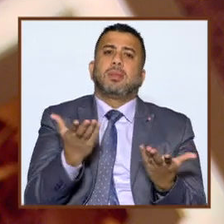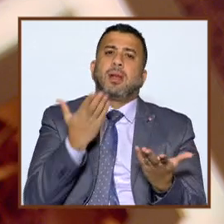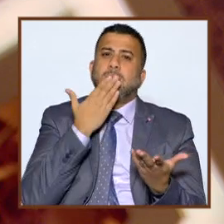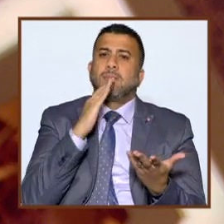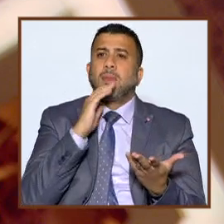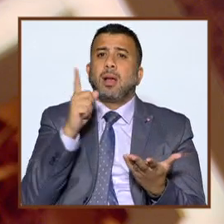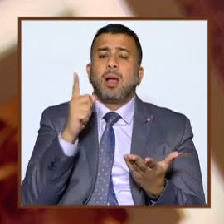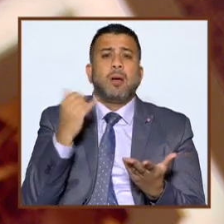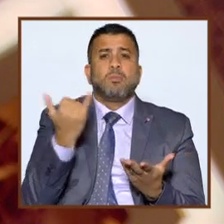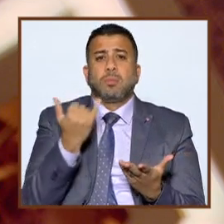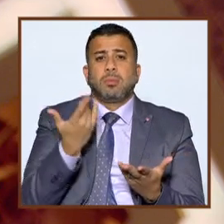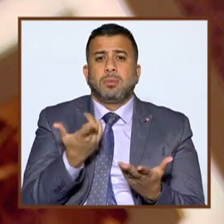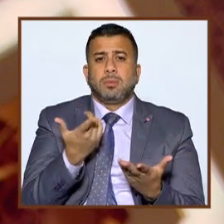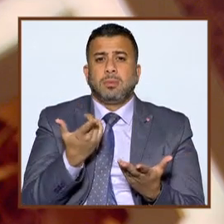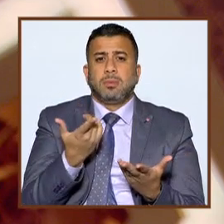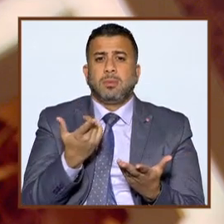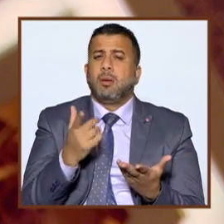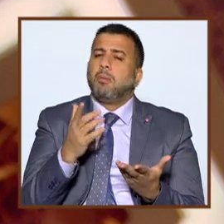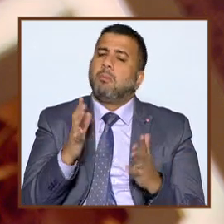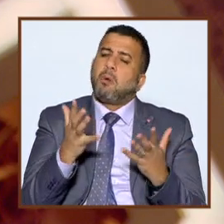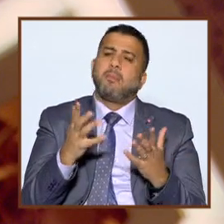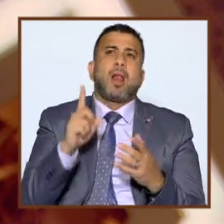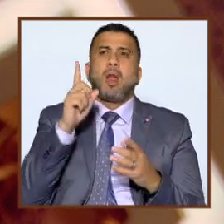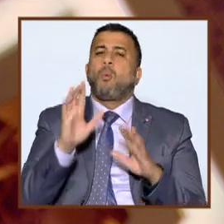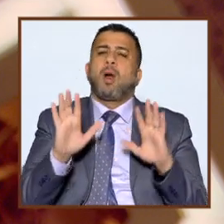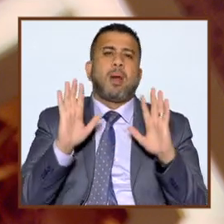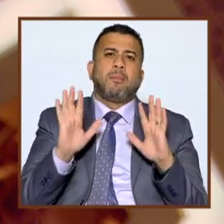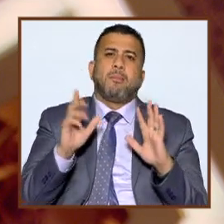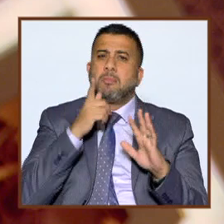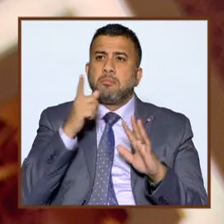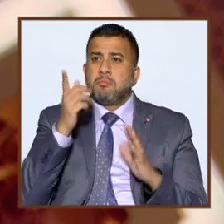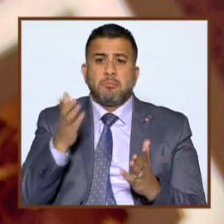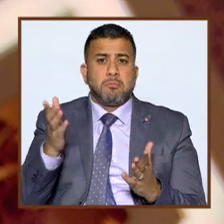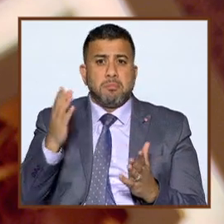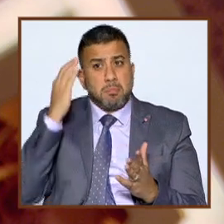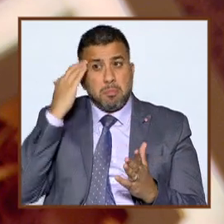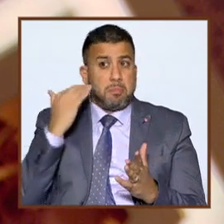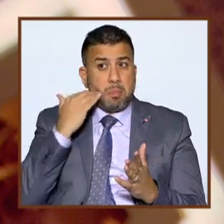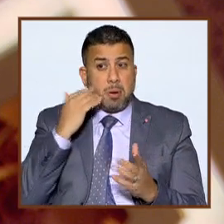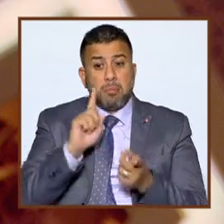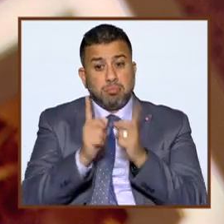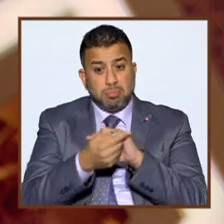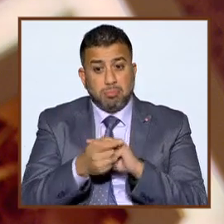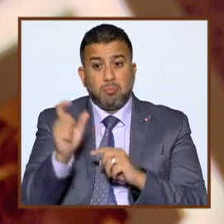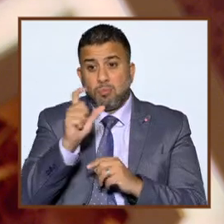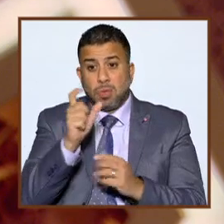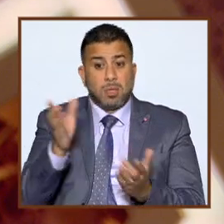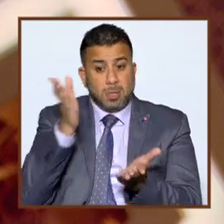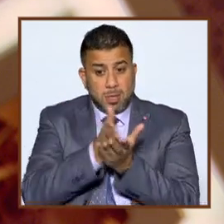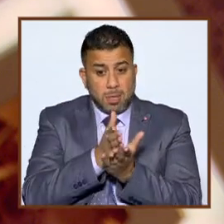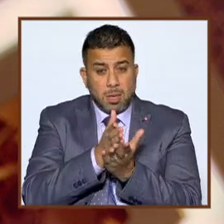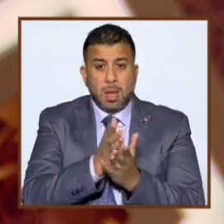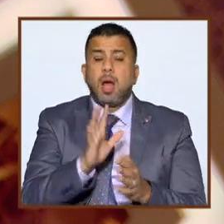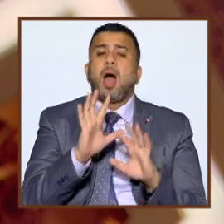كثيرة، وممكن أنه يعني ممكن الله أعلم أن إما تتحول امرأته إلى الإسلام أو أنه هو يبقى